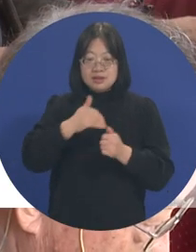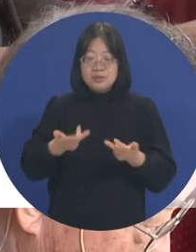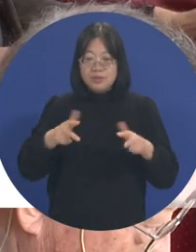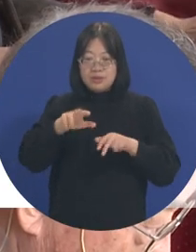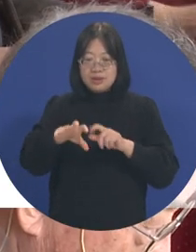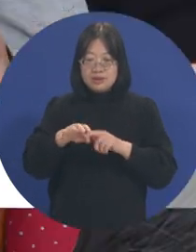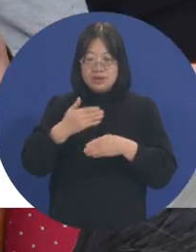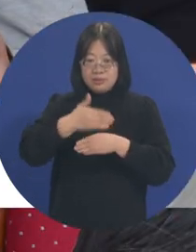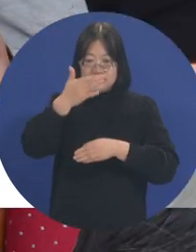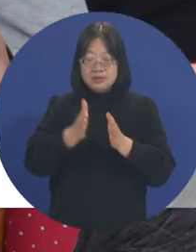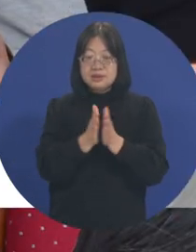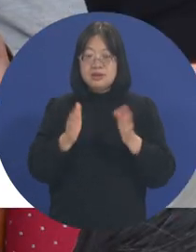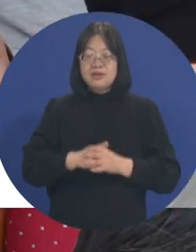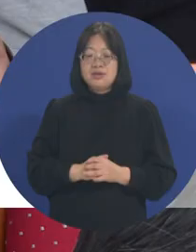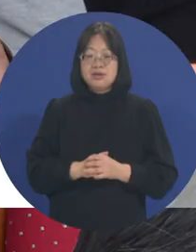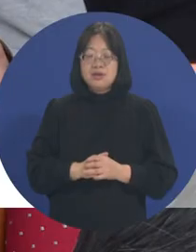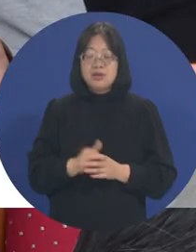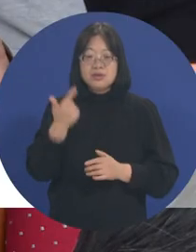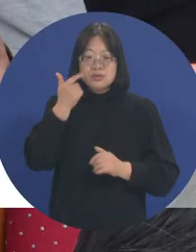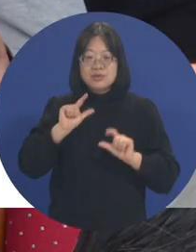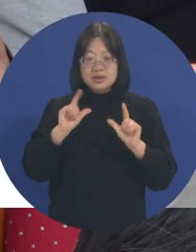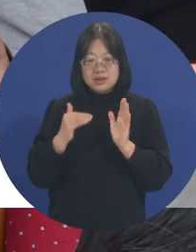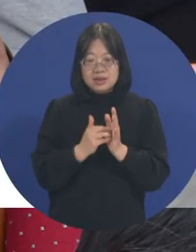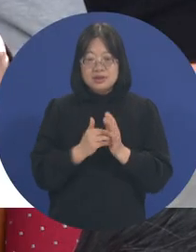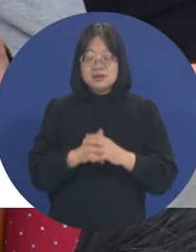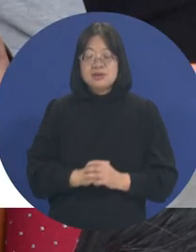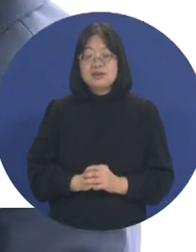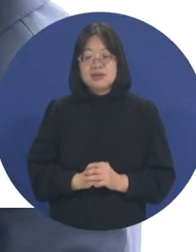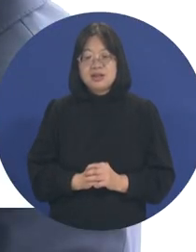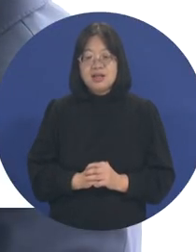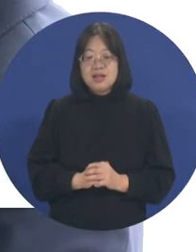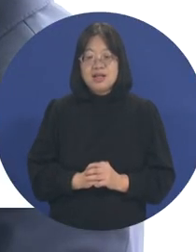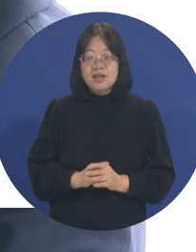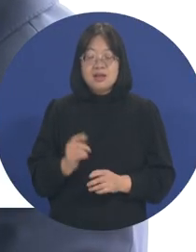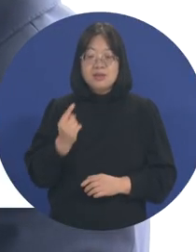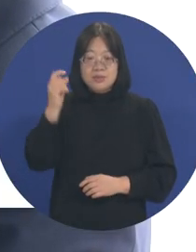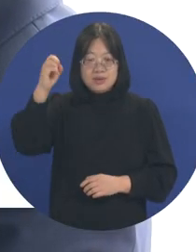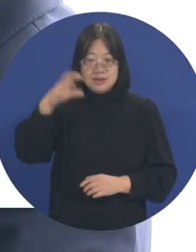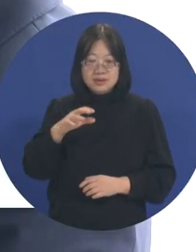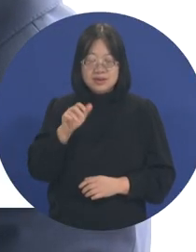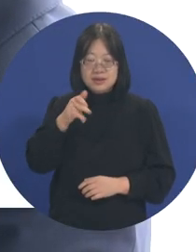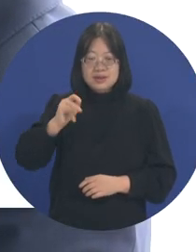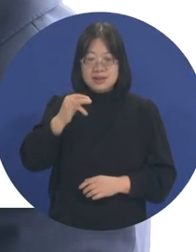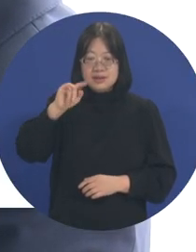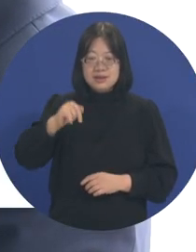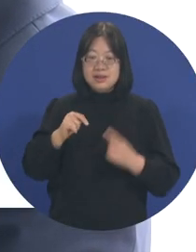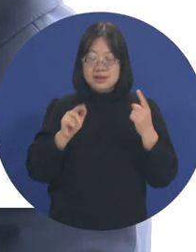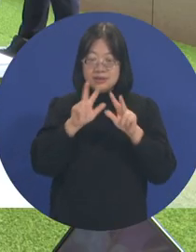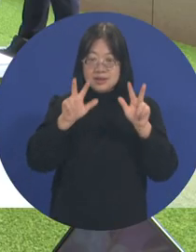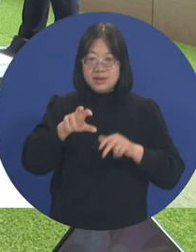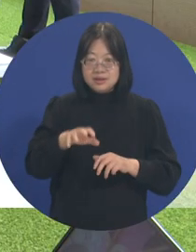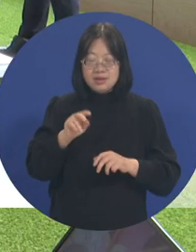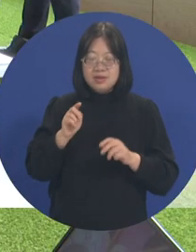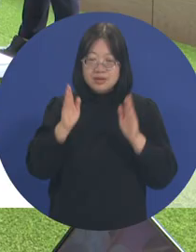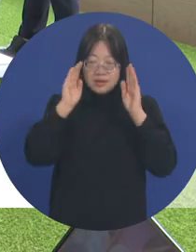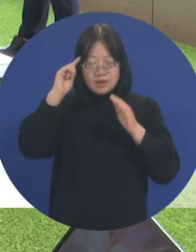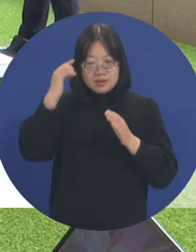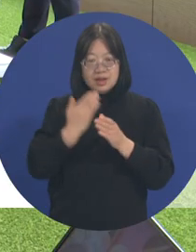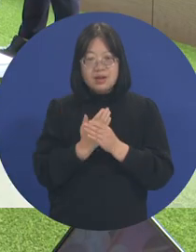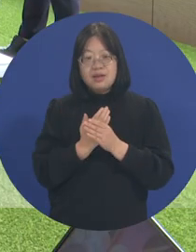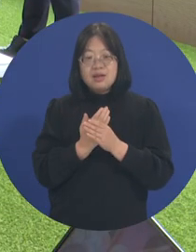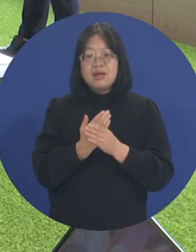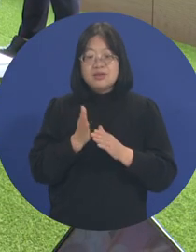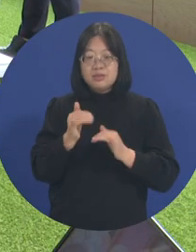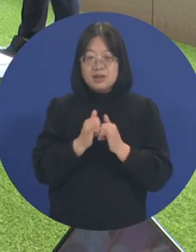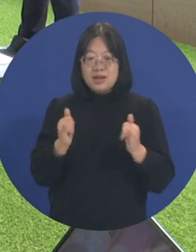올렸습니다. 포럼은 오는 6일까지 고양시 킨텍스 제1전시장에서 국내외 석학과 전문가 등 10개국